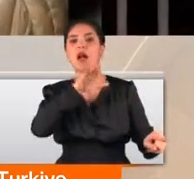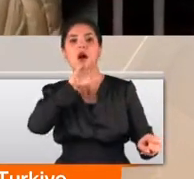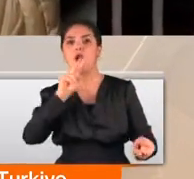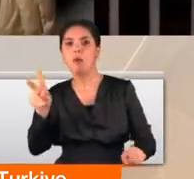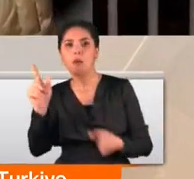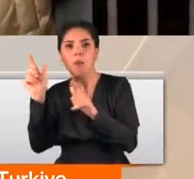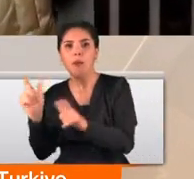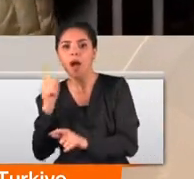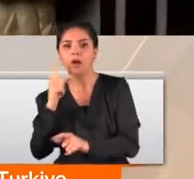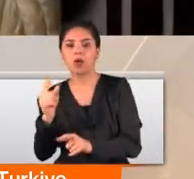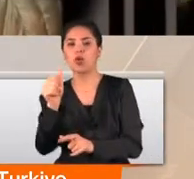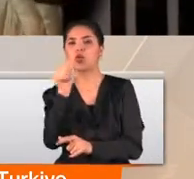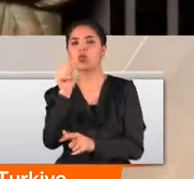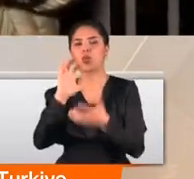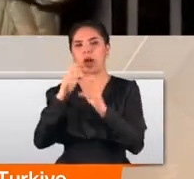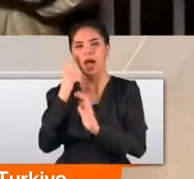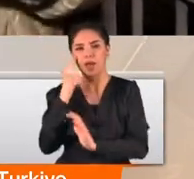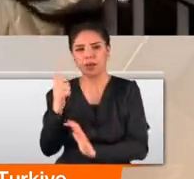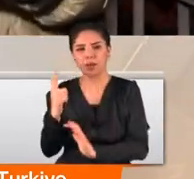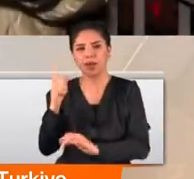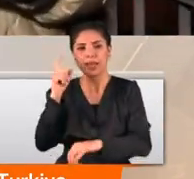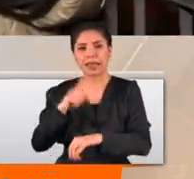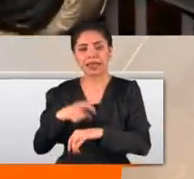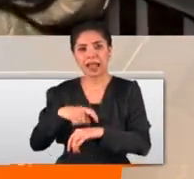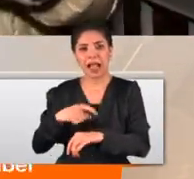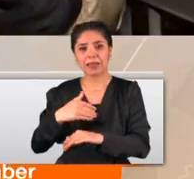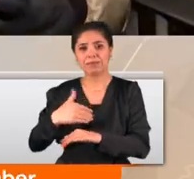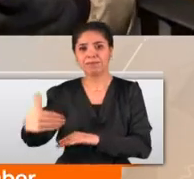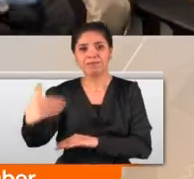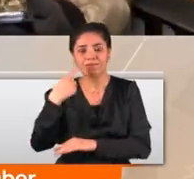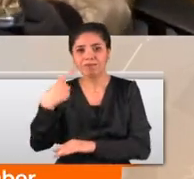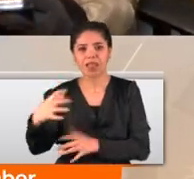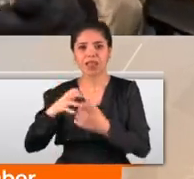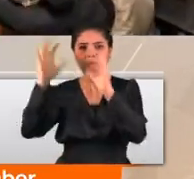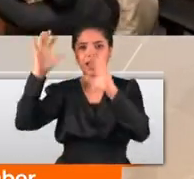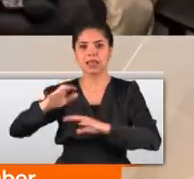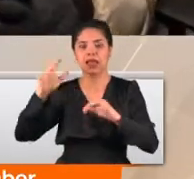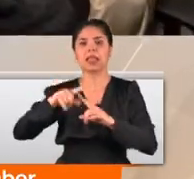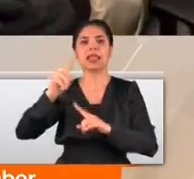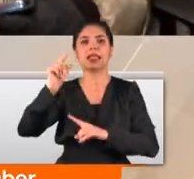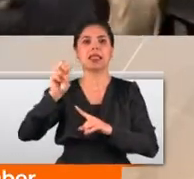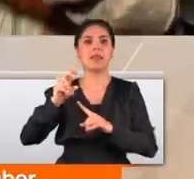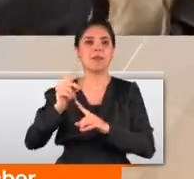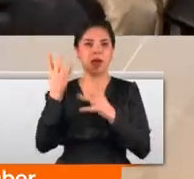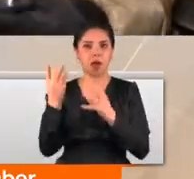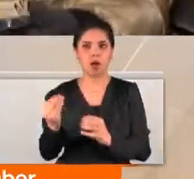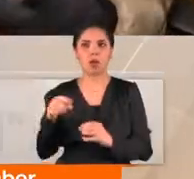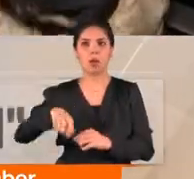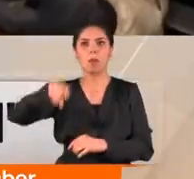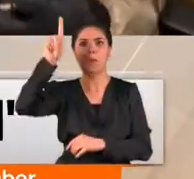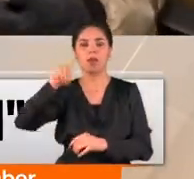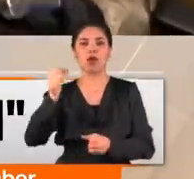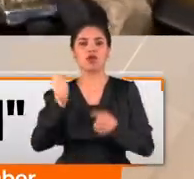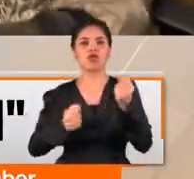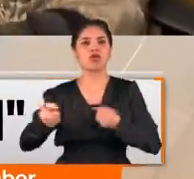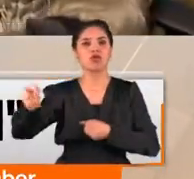yakasında biraz daha sulu kar şeklindeydi ama saatler ilerledikçe kar yağışı burada da tipiye döndü. Özellikle bugün sürücüleri